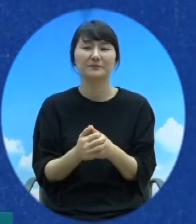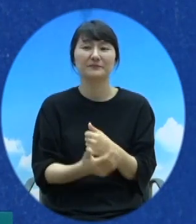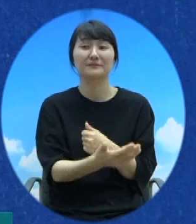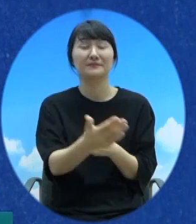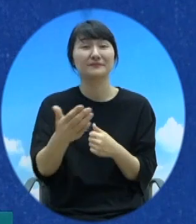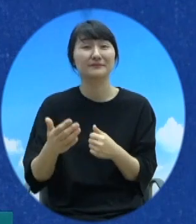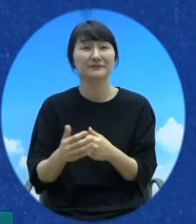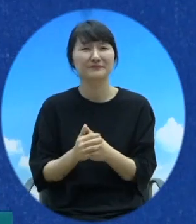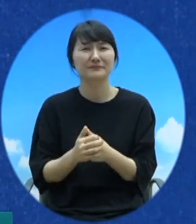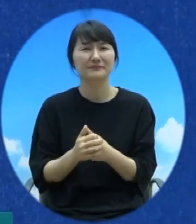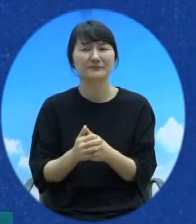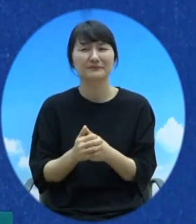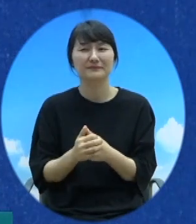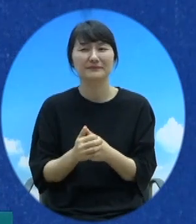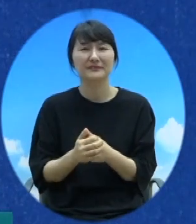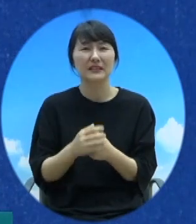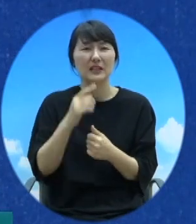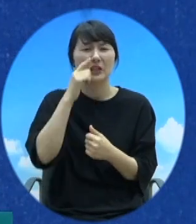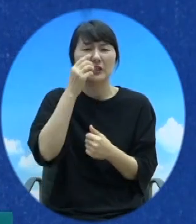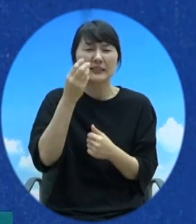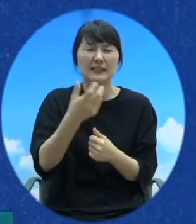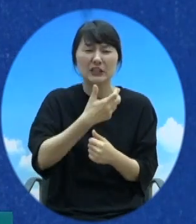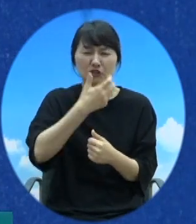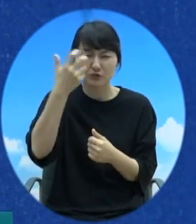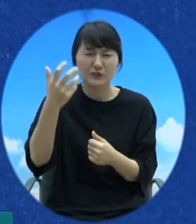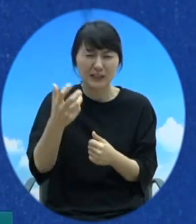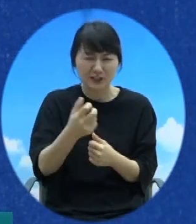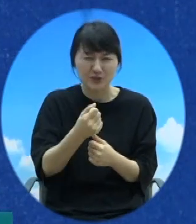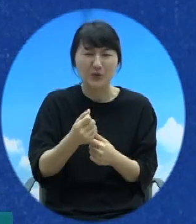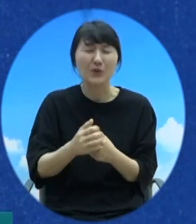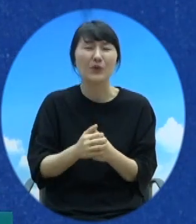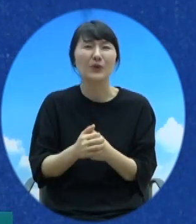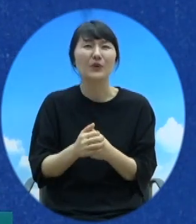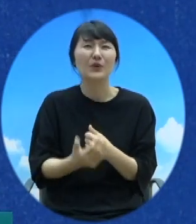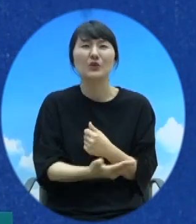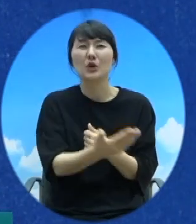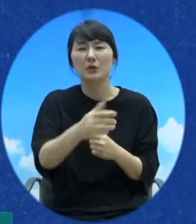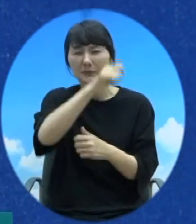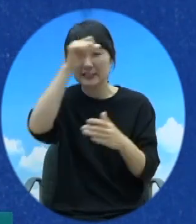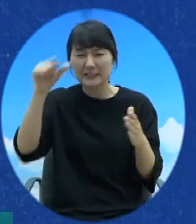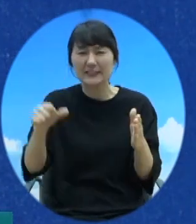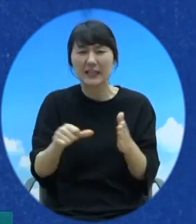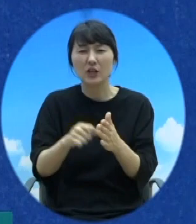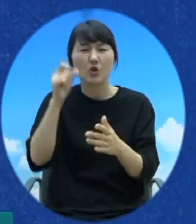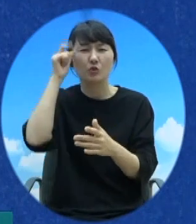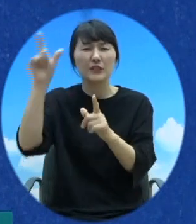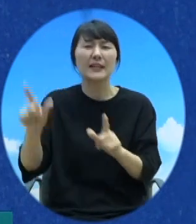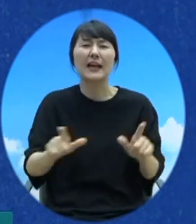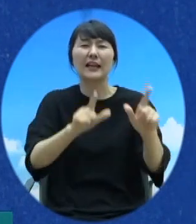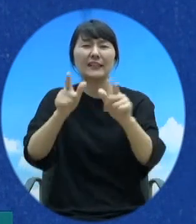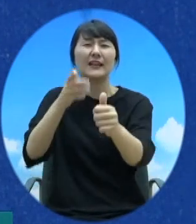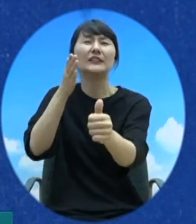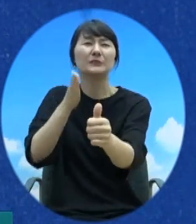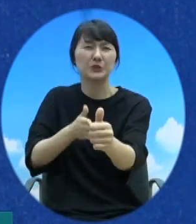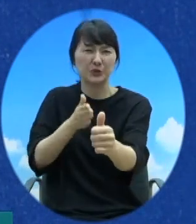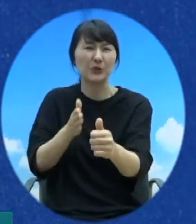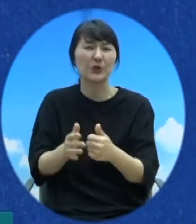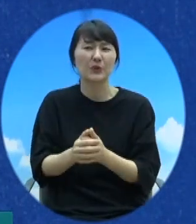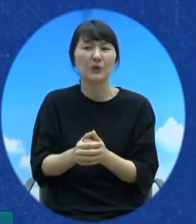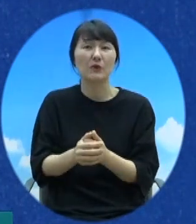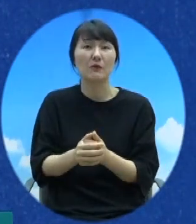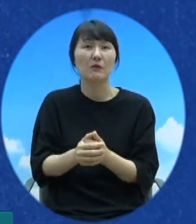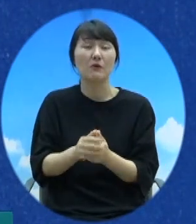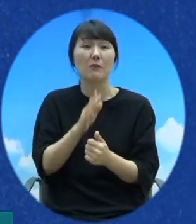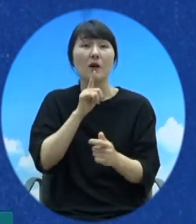여러분, 겨자씨의 꿈을 꾸고 여러분의 인생을 위대하게 사십시오.